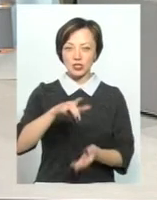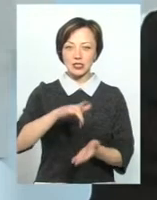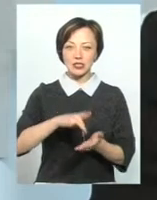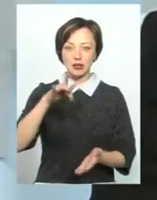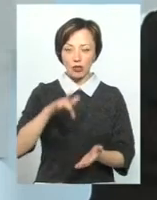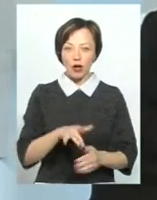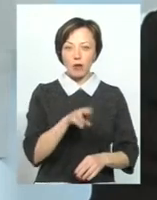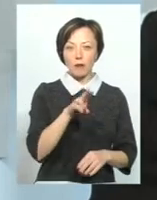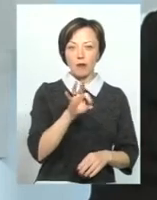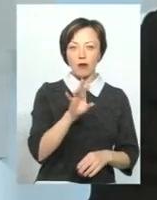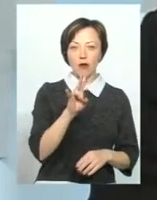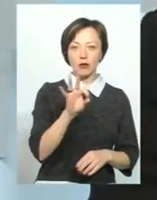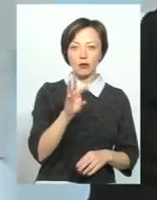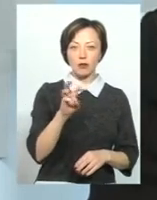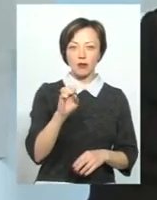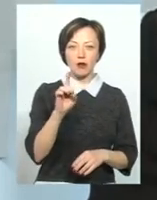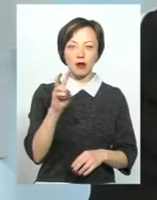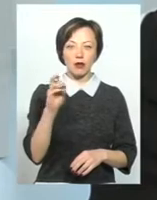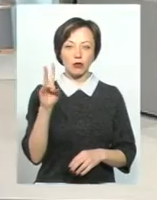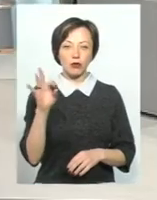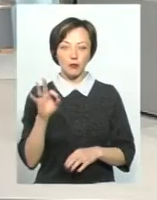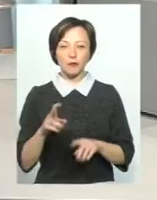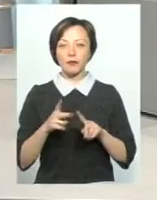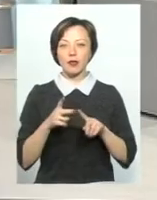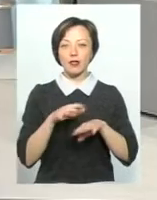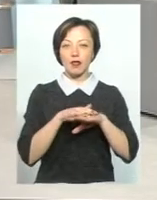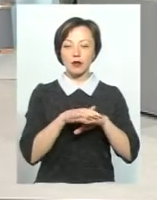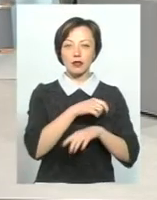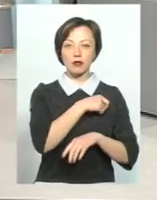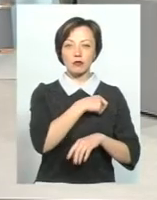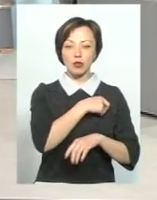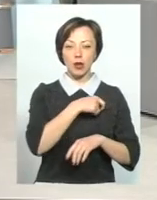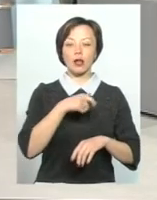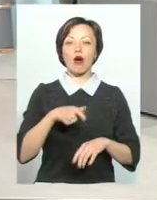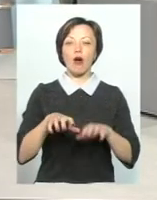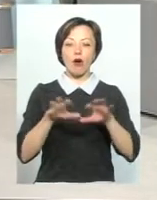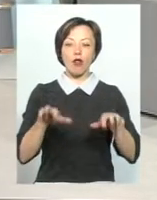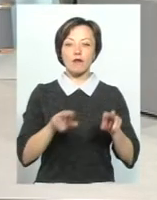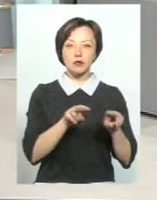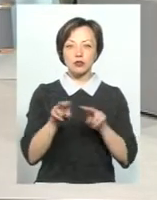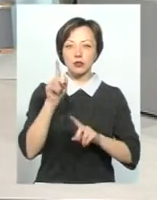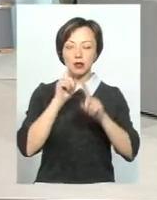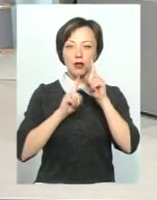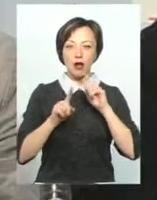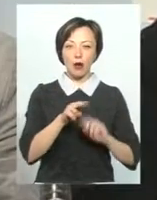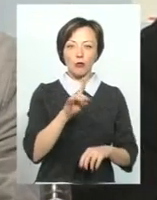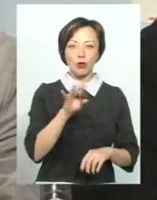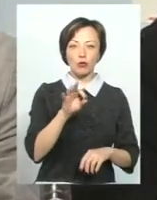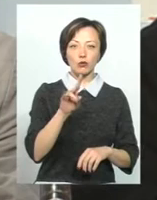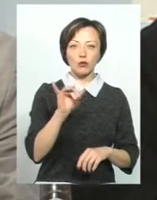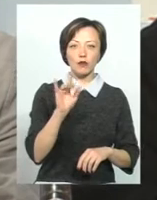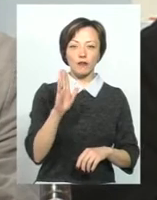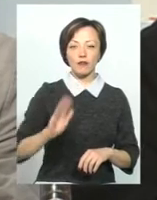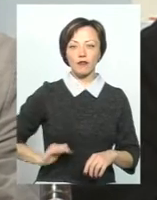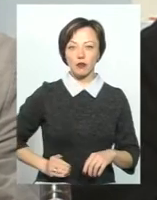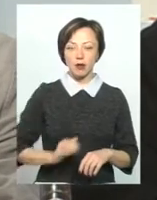Сергій Пономаренко. Дякую. Народний депутат другого скликання, голова спостережної ради ПАТ «Проскурів» Іван Рудик.